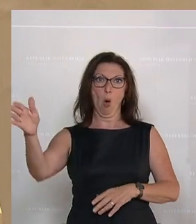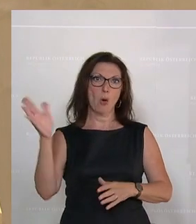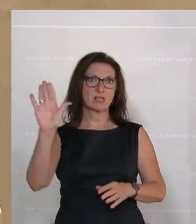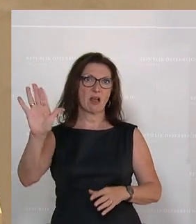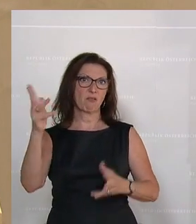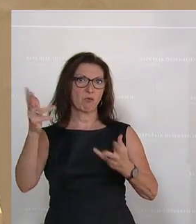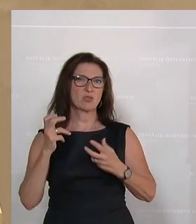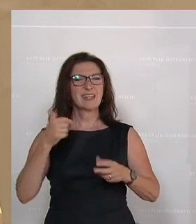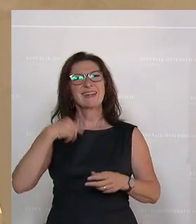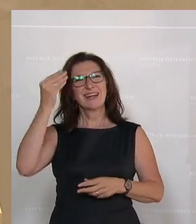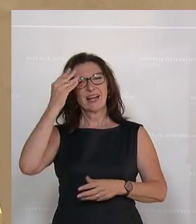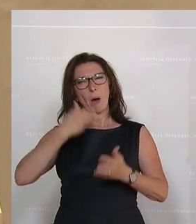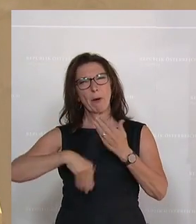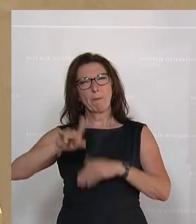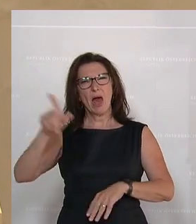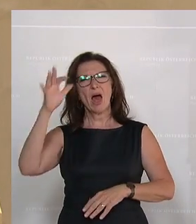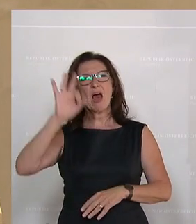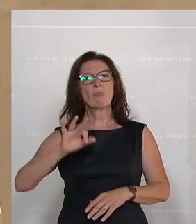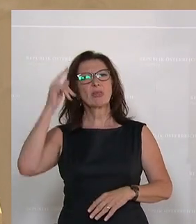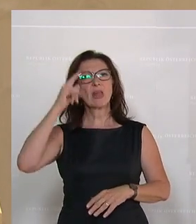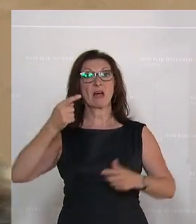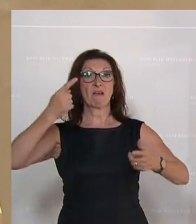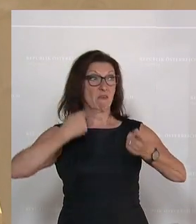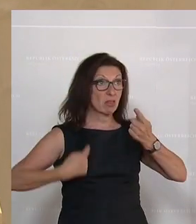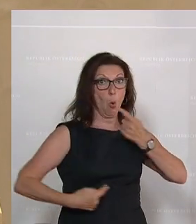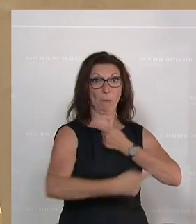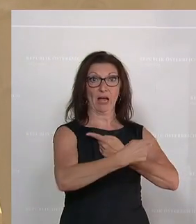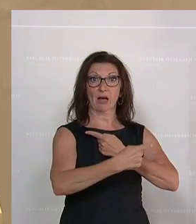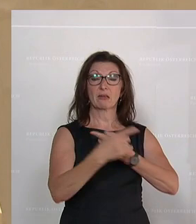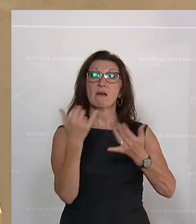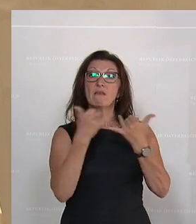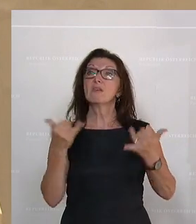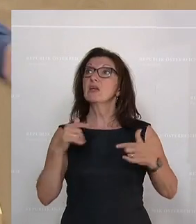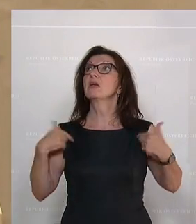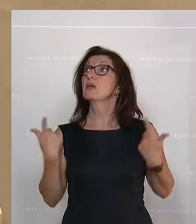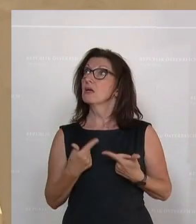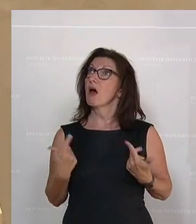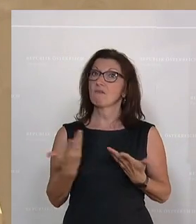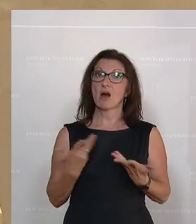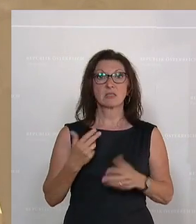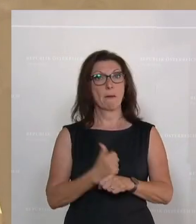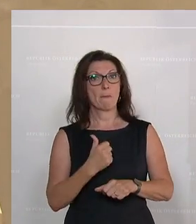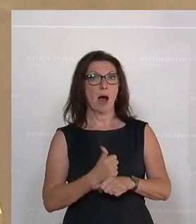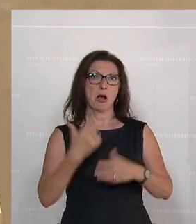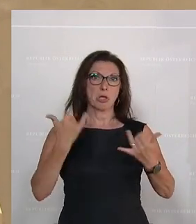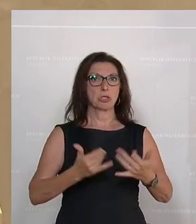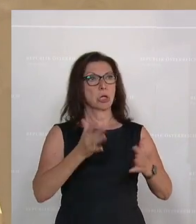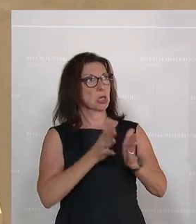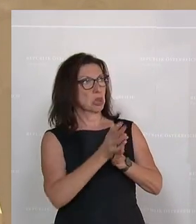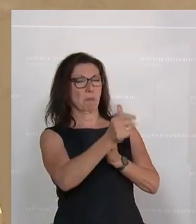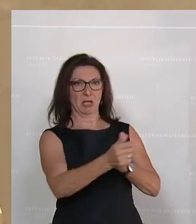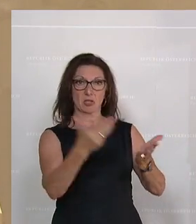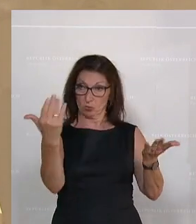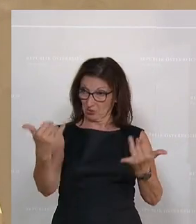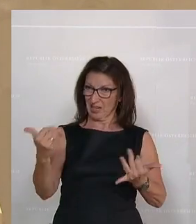es kommt er daher dass sich die fpö gedacht hat was würden wir an denen anderer stelle machen und machen heute und interpretieren wir heute und genau das haben sie jetzt